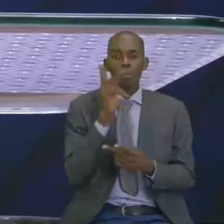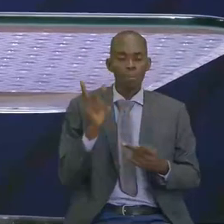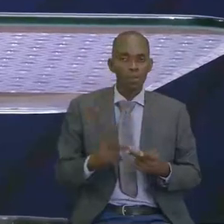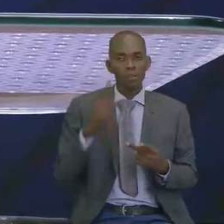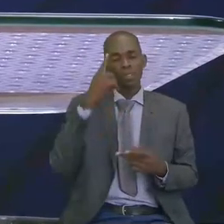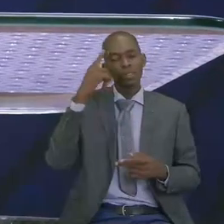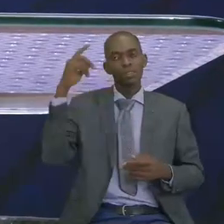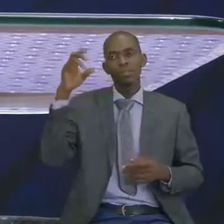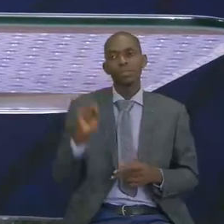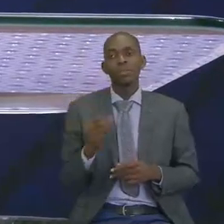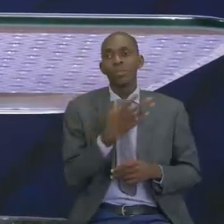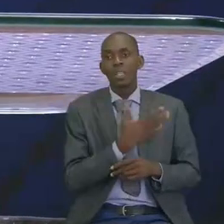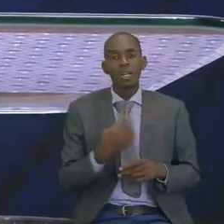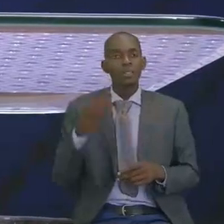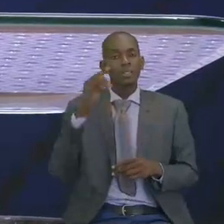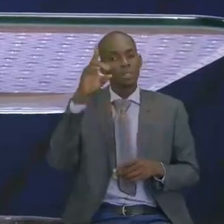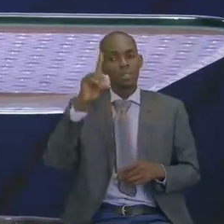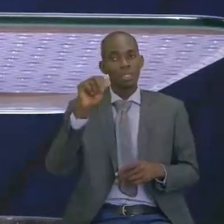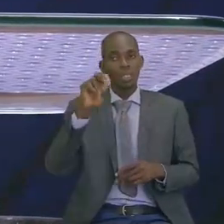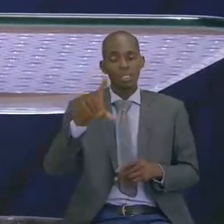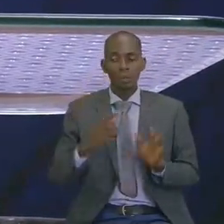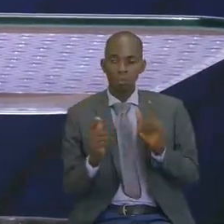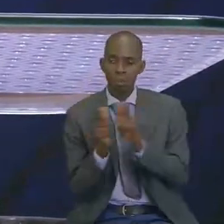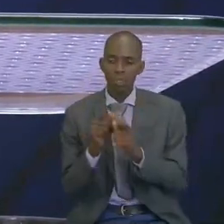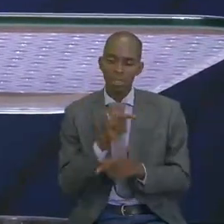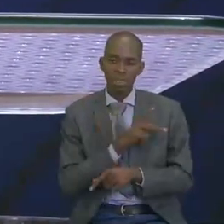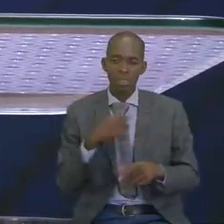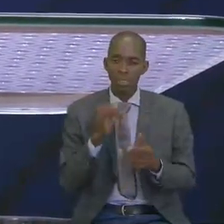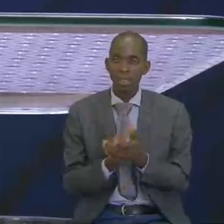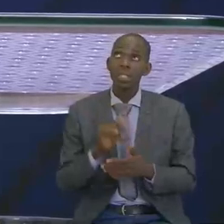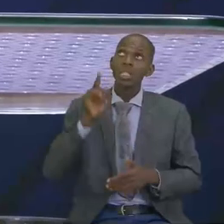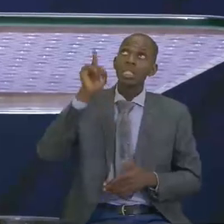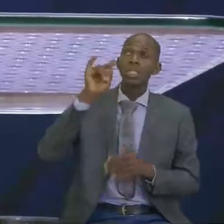qui révèle les secrets t'a fait connaître ce qui